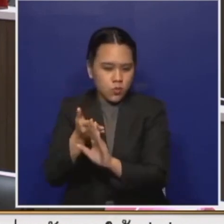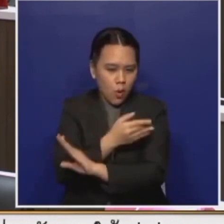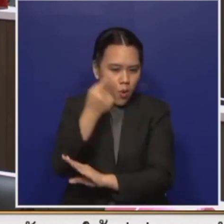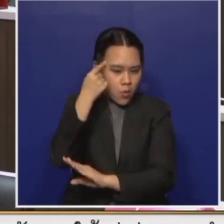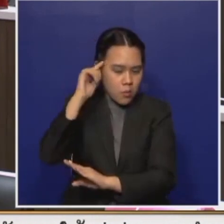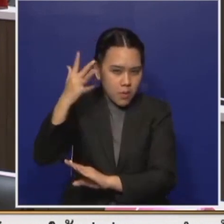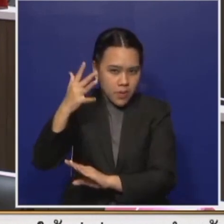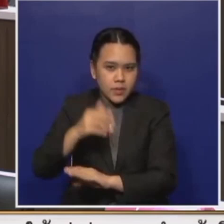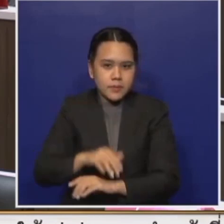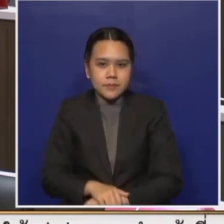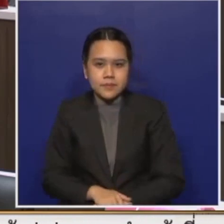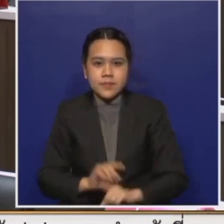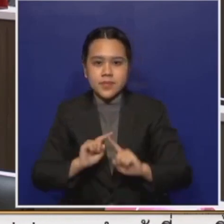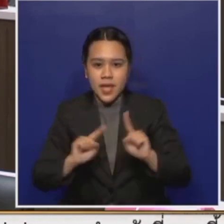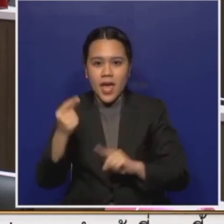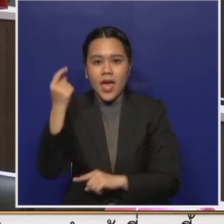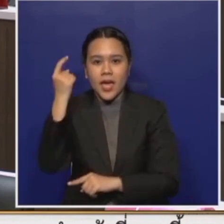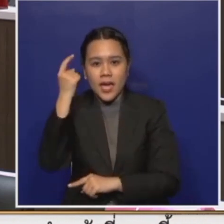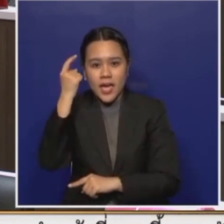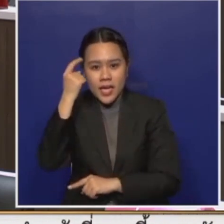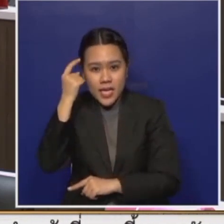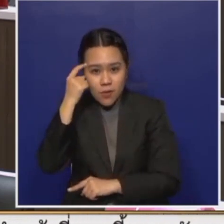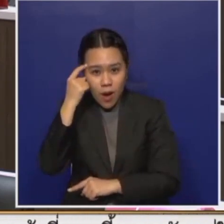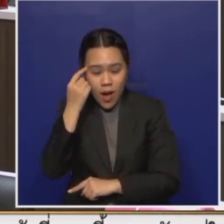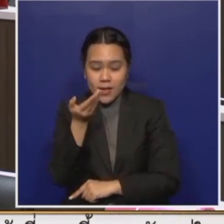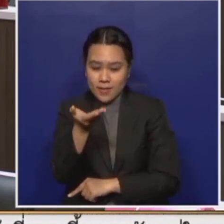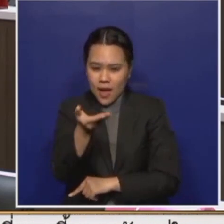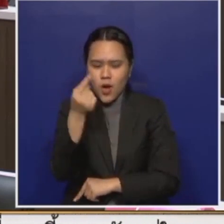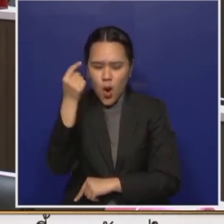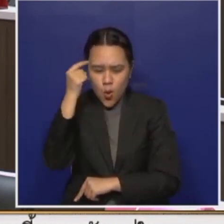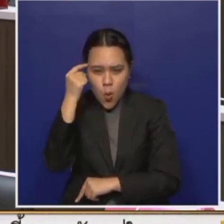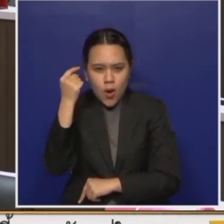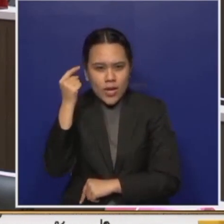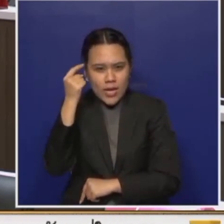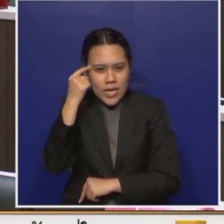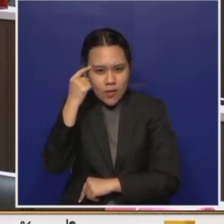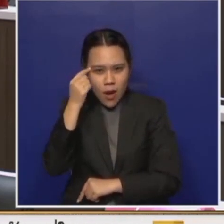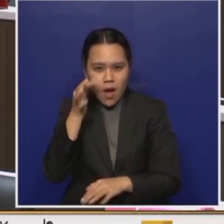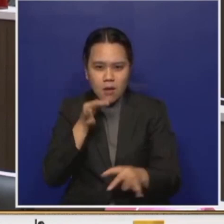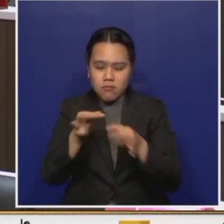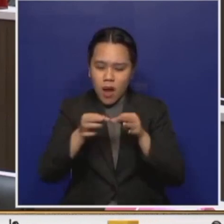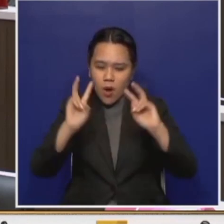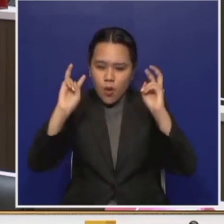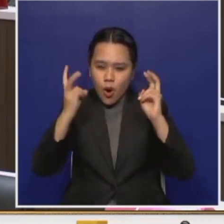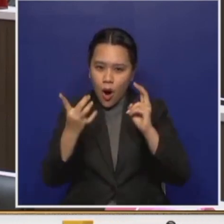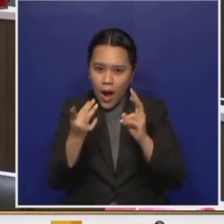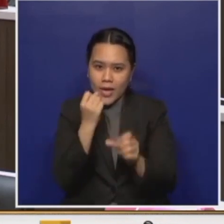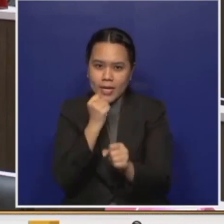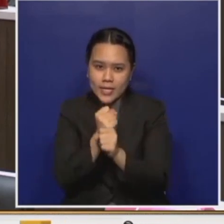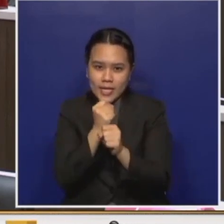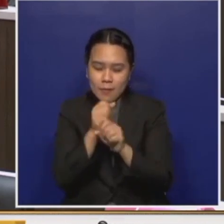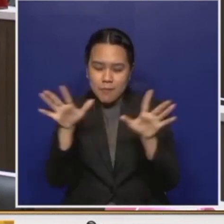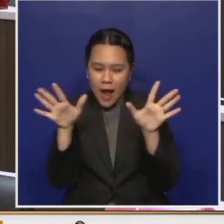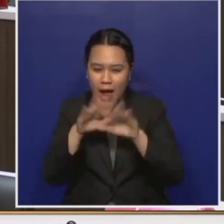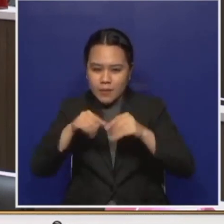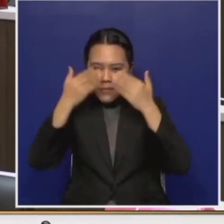สัธฐานวาท่านเองรู้แนวก็เลยไปเตรยมทำเฉลยไ้เพราะหลายเรื่องทท่านยกมา